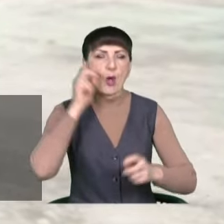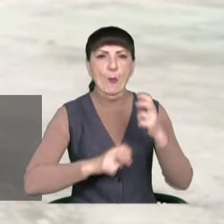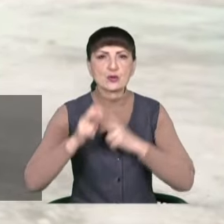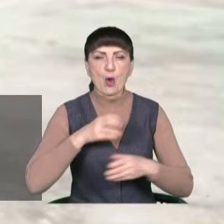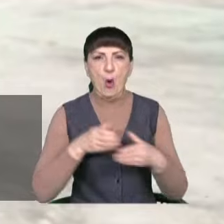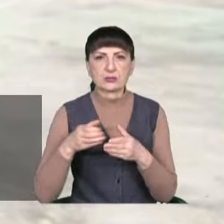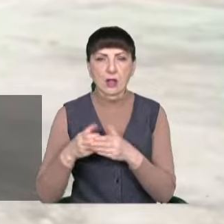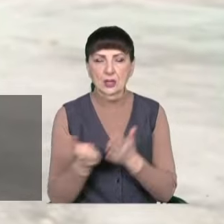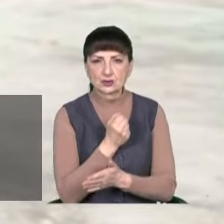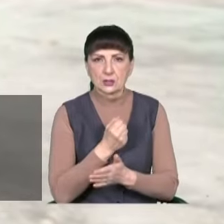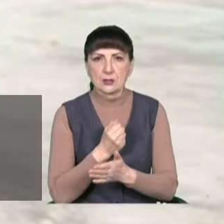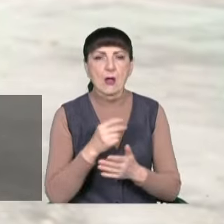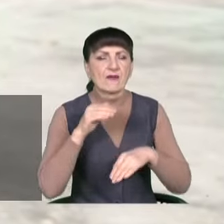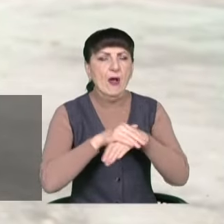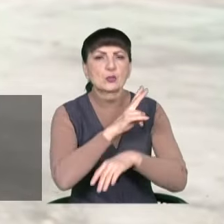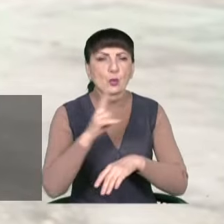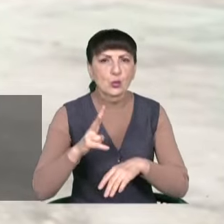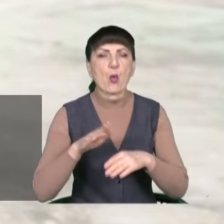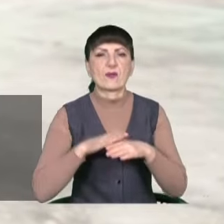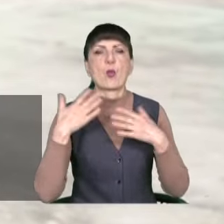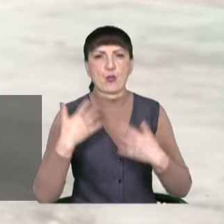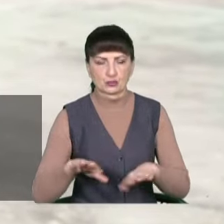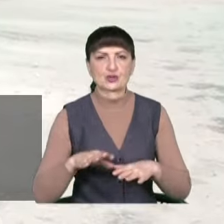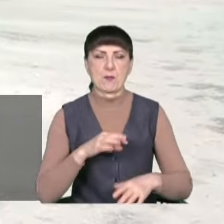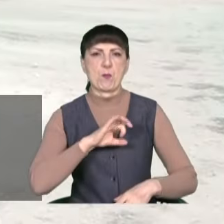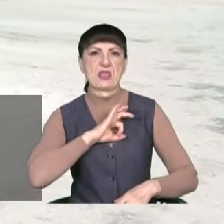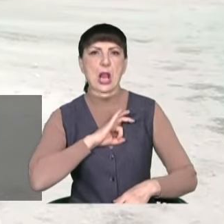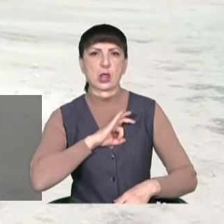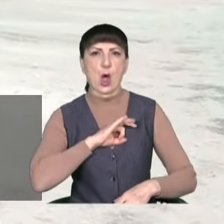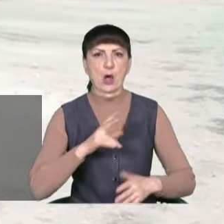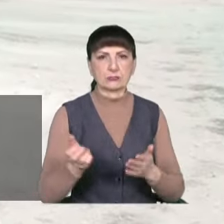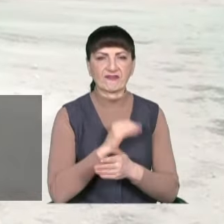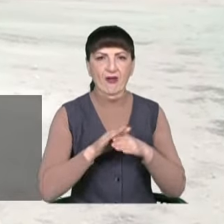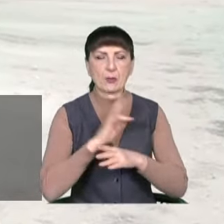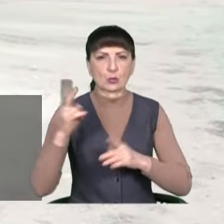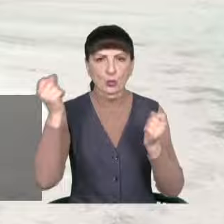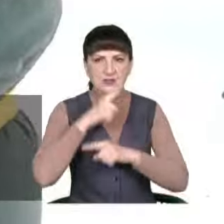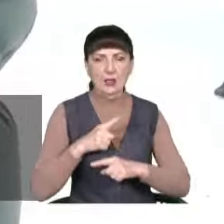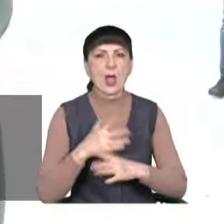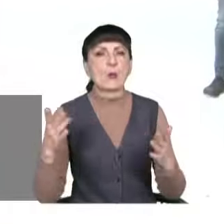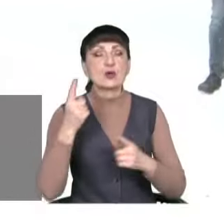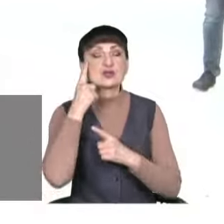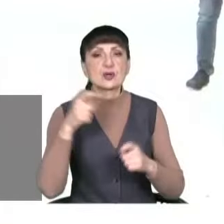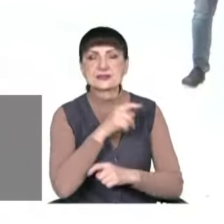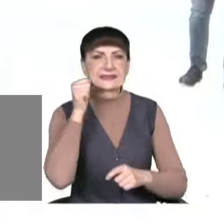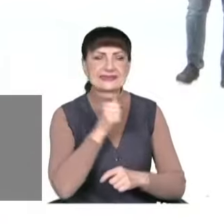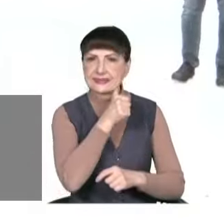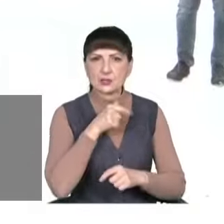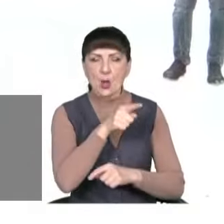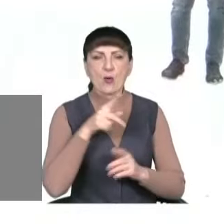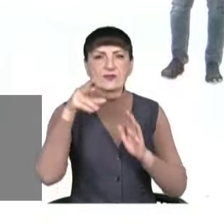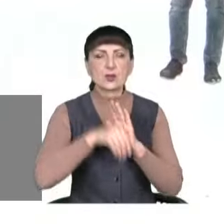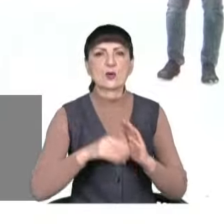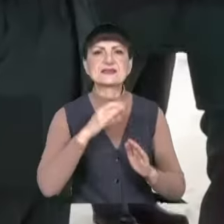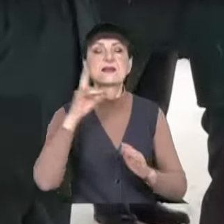отрядом. Идентифицировать данные удалось благодаря вкладышу в смертном медальоне. Большая часть военной информации о фронтовике засекречена, так как в рядах